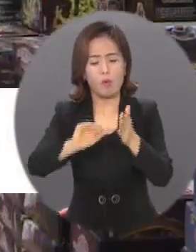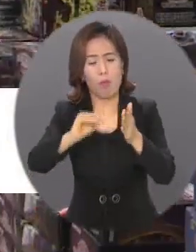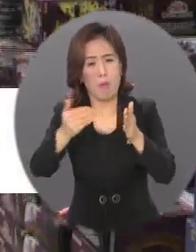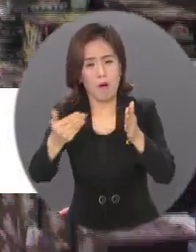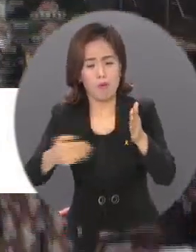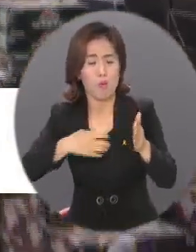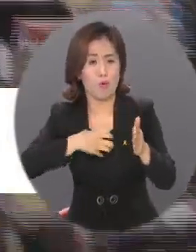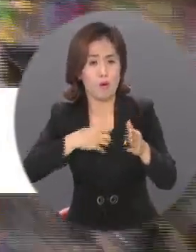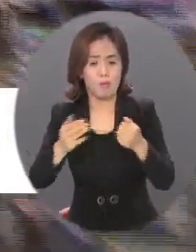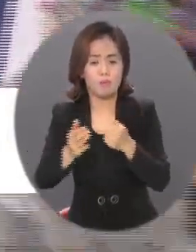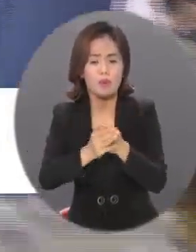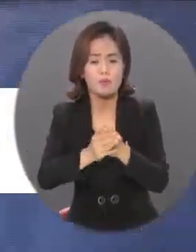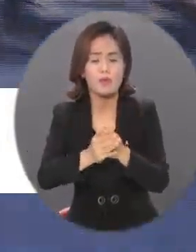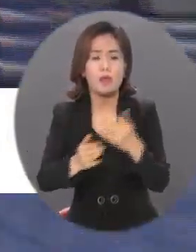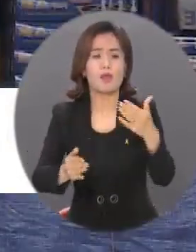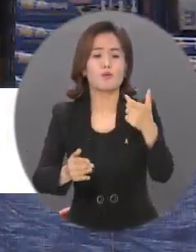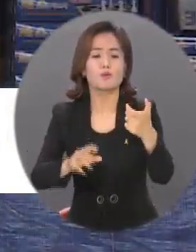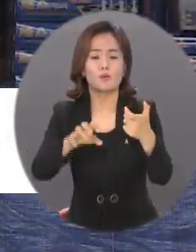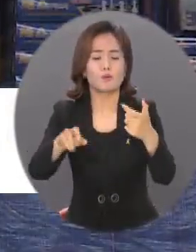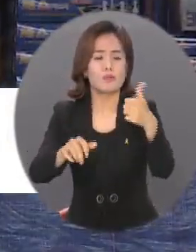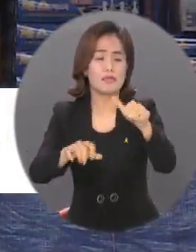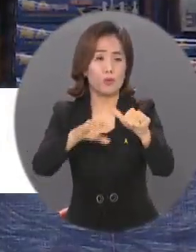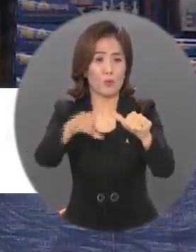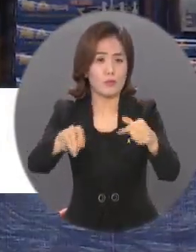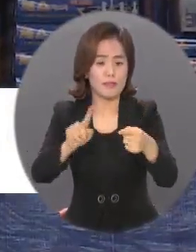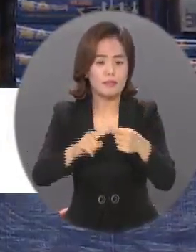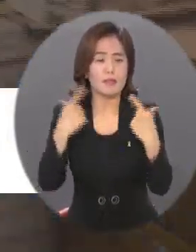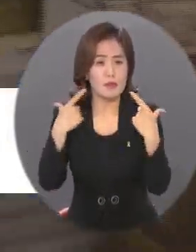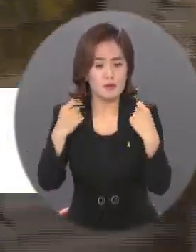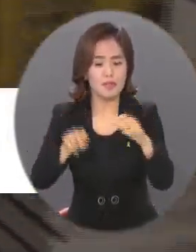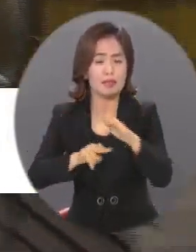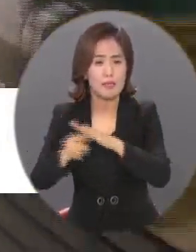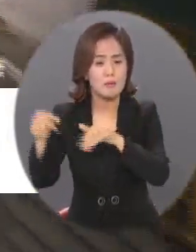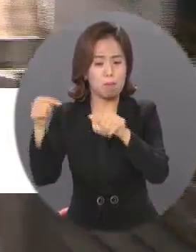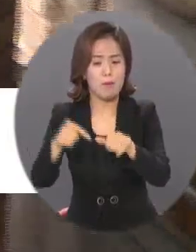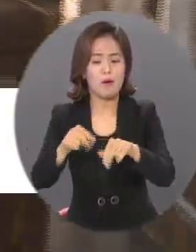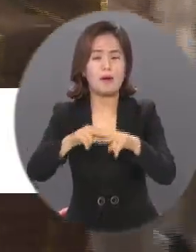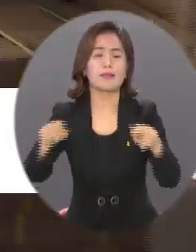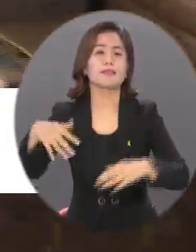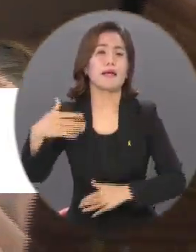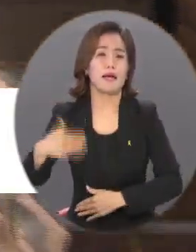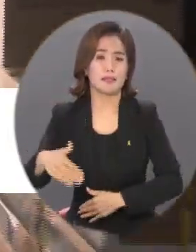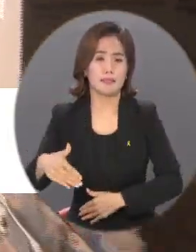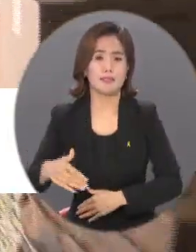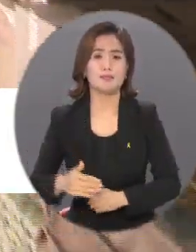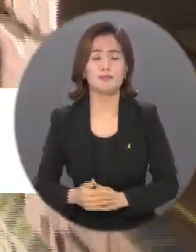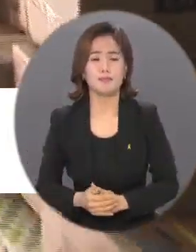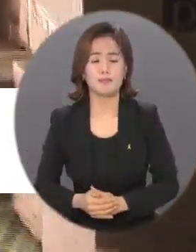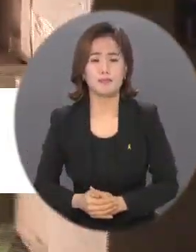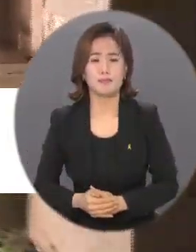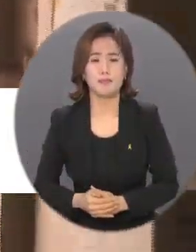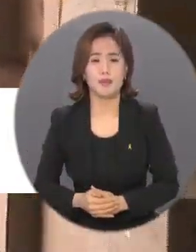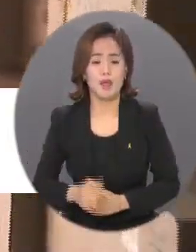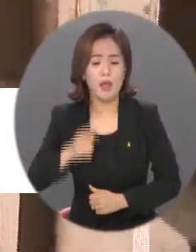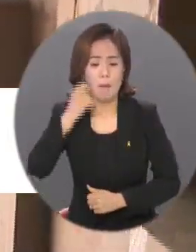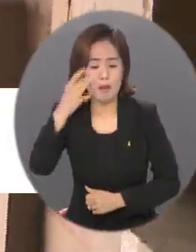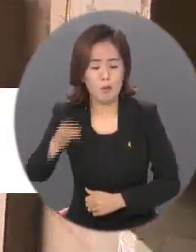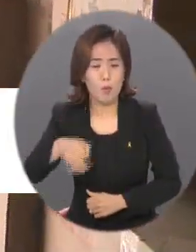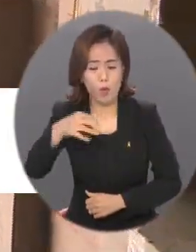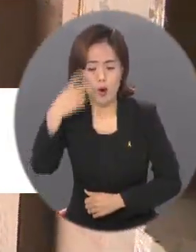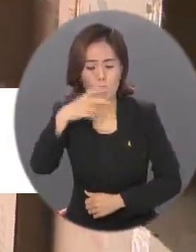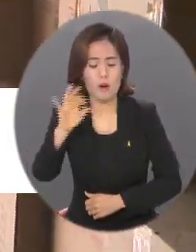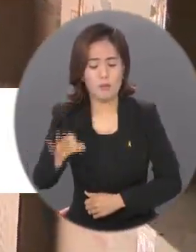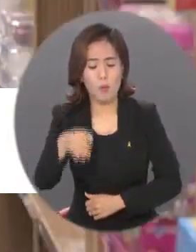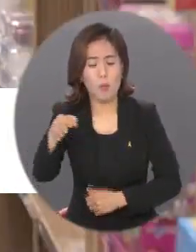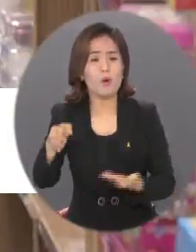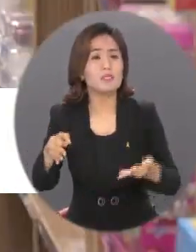위험으로 인근 상가 60여 곳 중 5곳에는 여전히 대피 명령이 해제되지 않은 상태입니다. 매달 임대료와